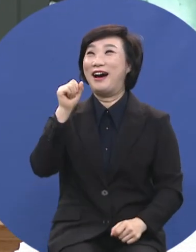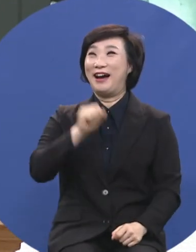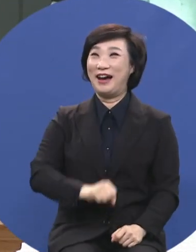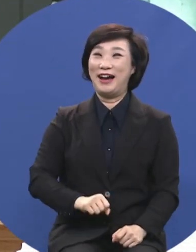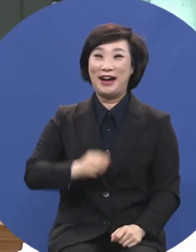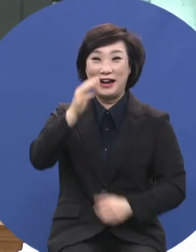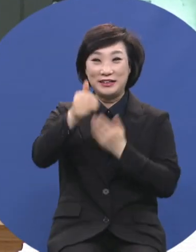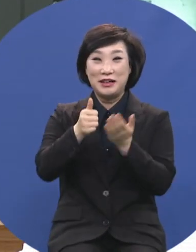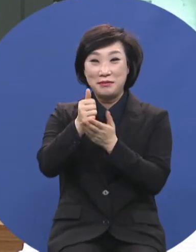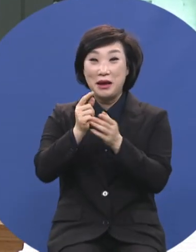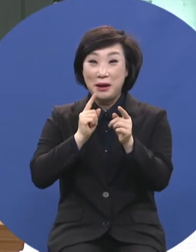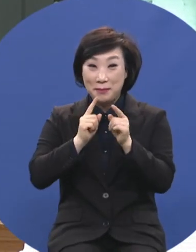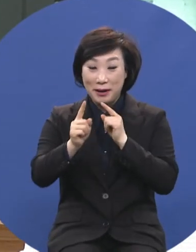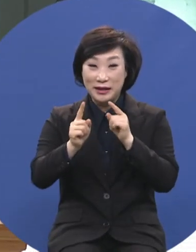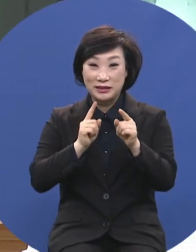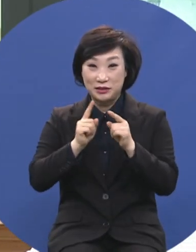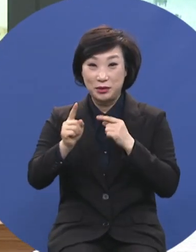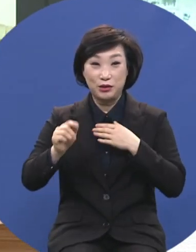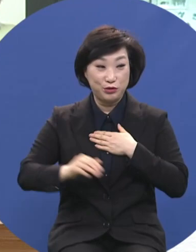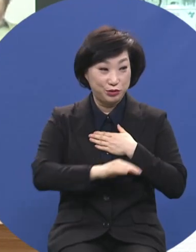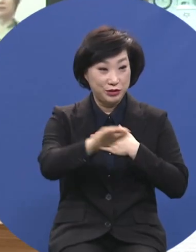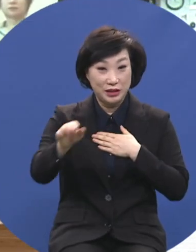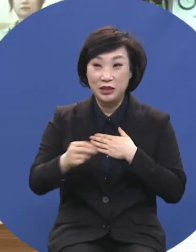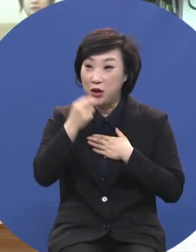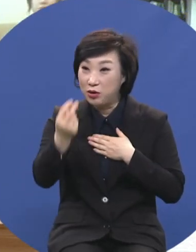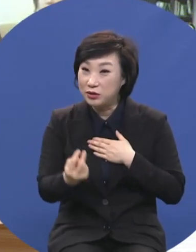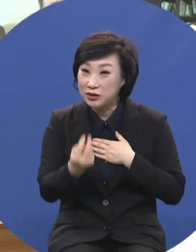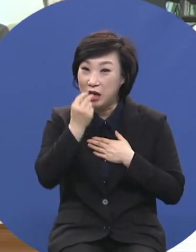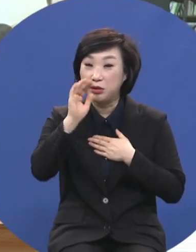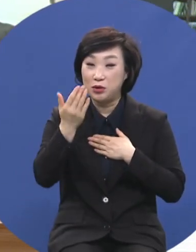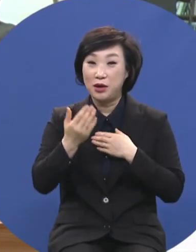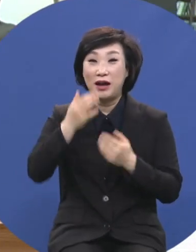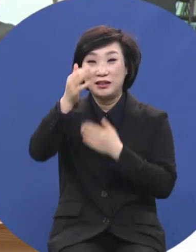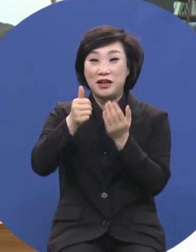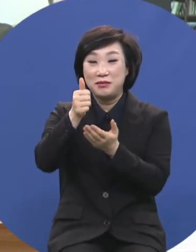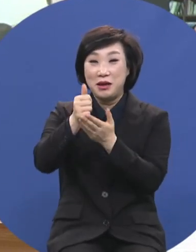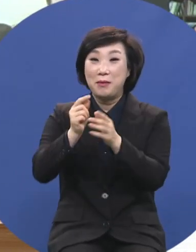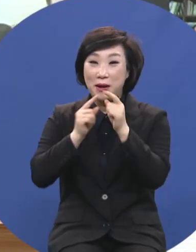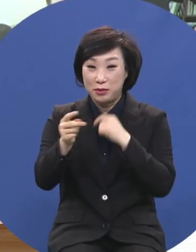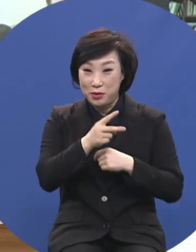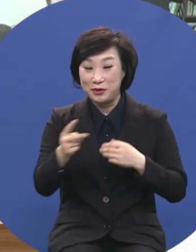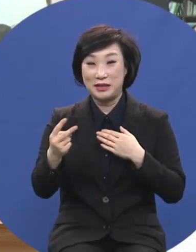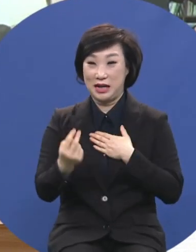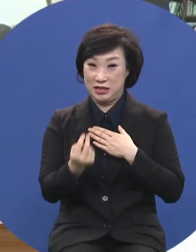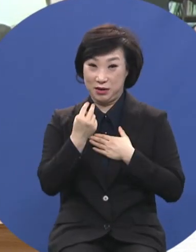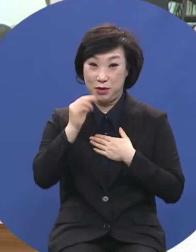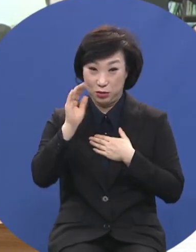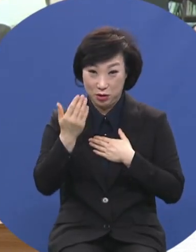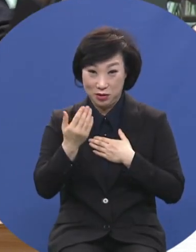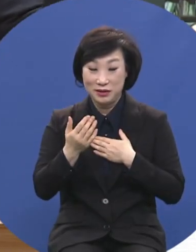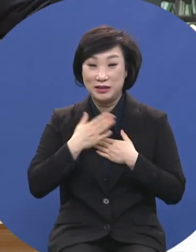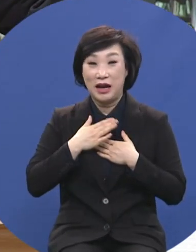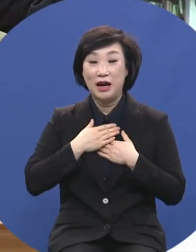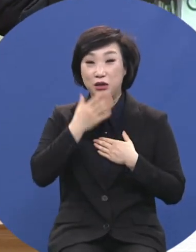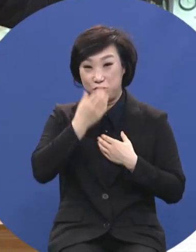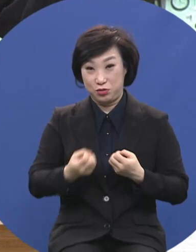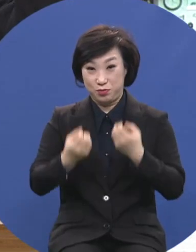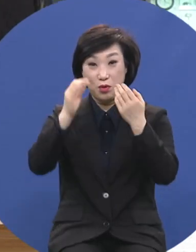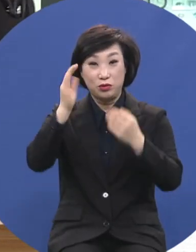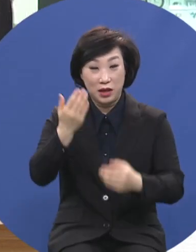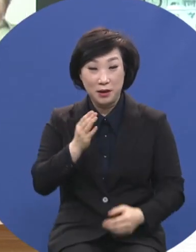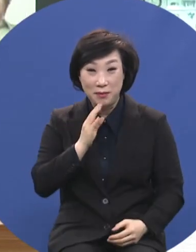그의 말씀이 우리의 영생이요 그의 생명이요 우리에게 축복이라고 할 때,